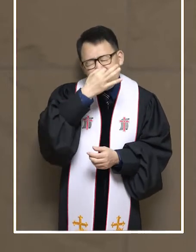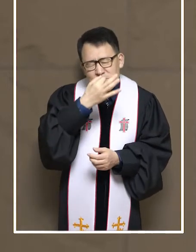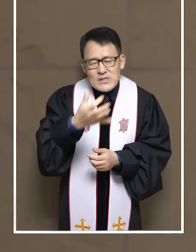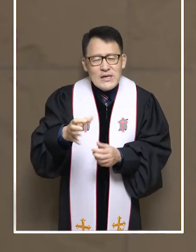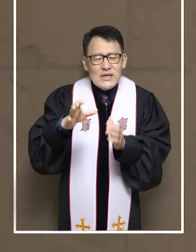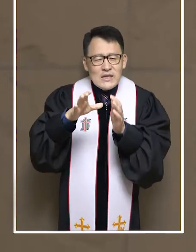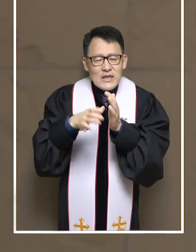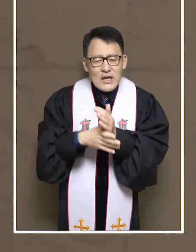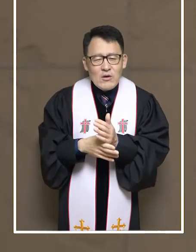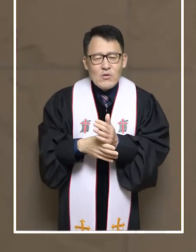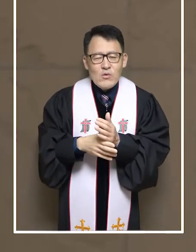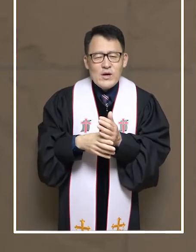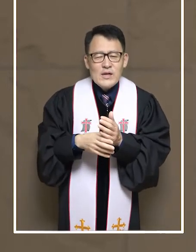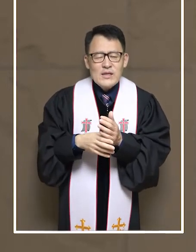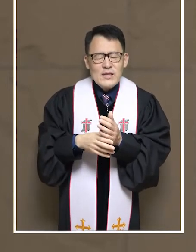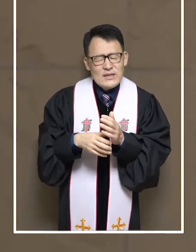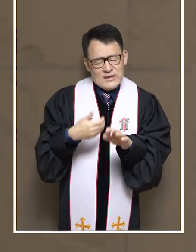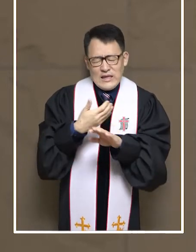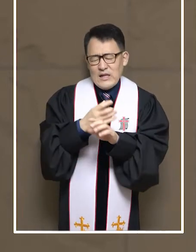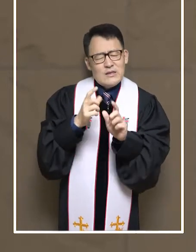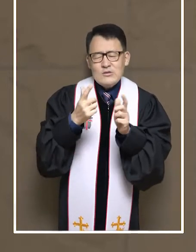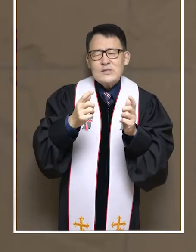다 하나님을 믿었다는 겁니다.